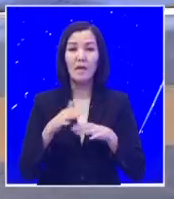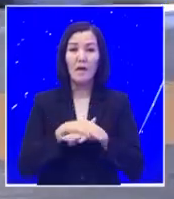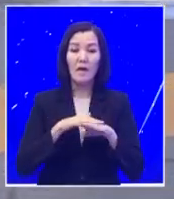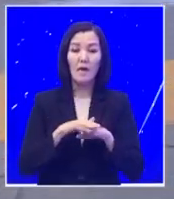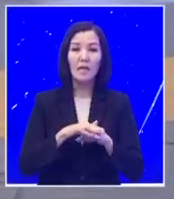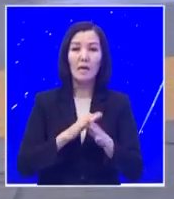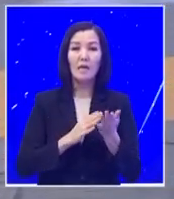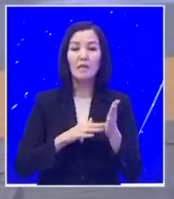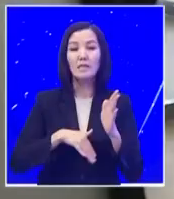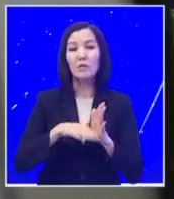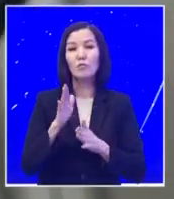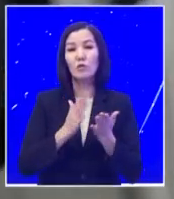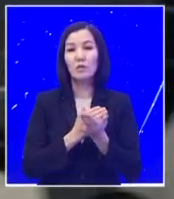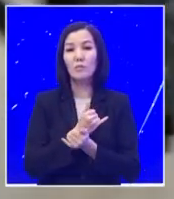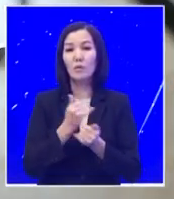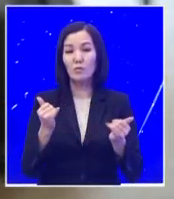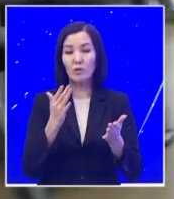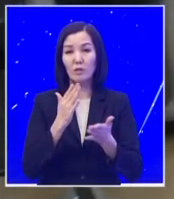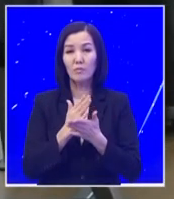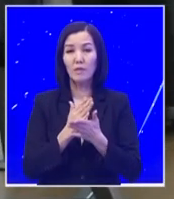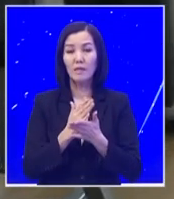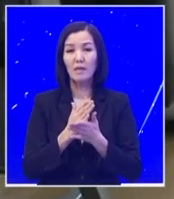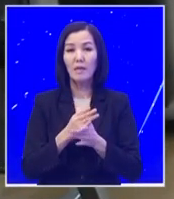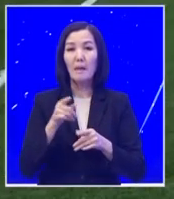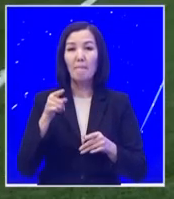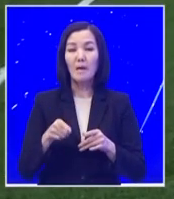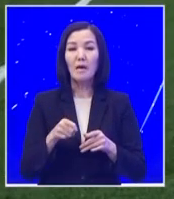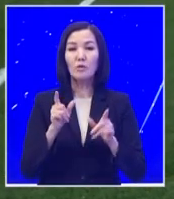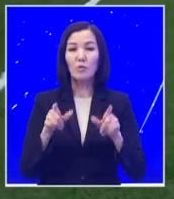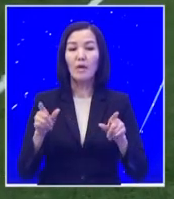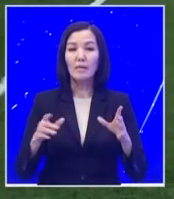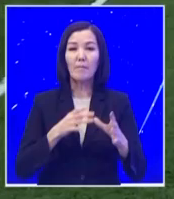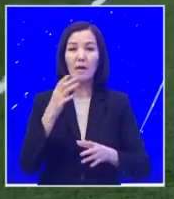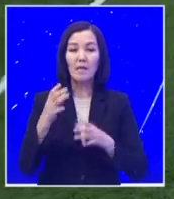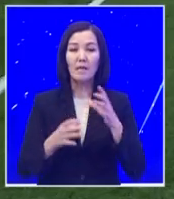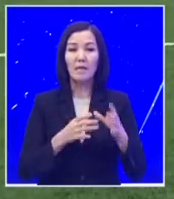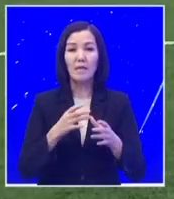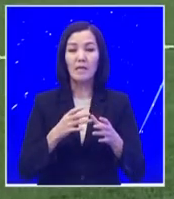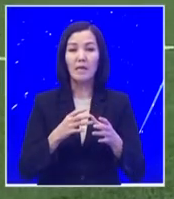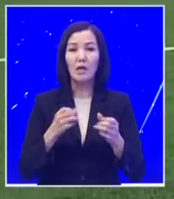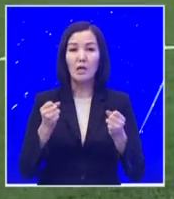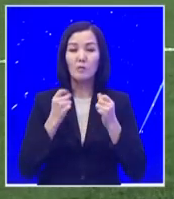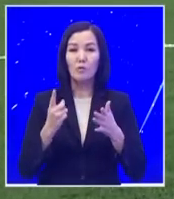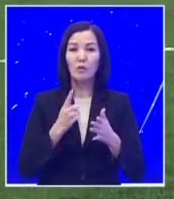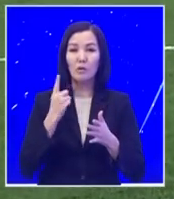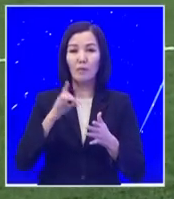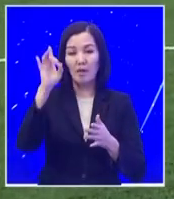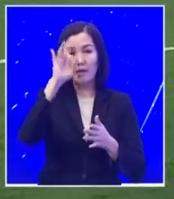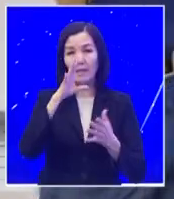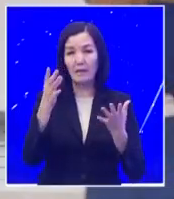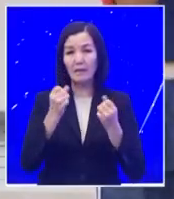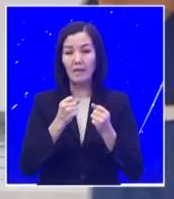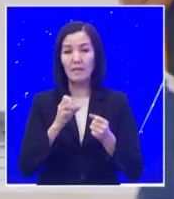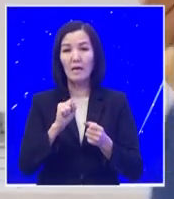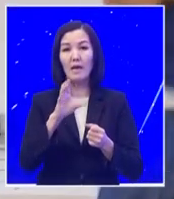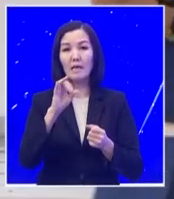сапалы қызмет көрсетіп жатыр. Ол қызмет еткен жылдарда мыңға жуық адам халықаралық дәрежедегі және спорт шебері атағын иеленді. Әсия